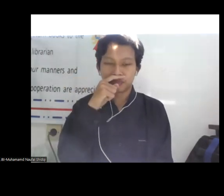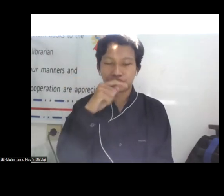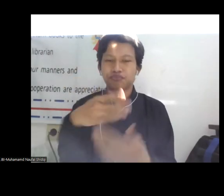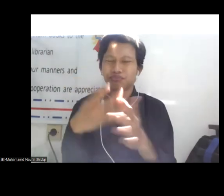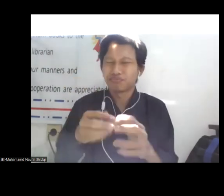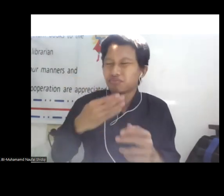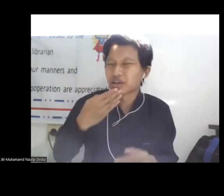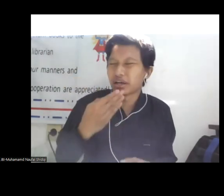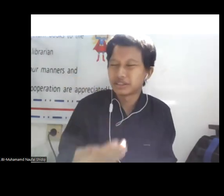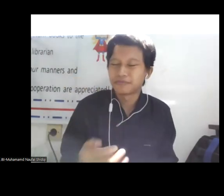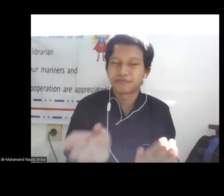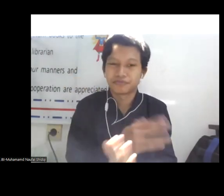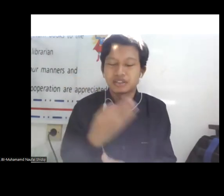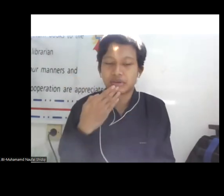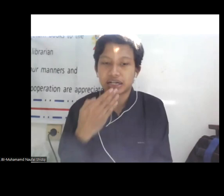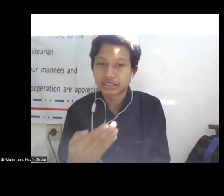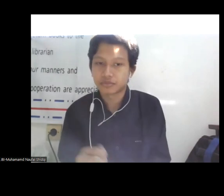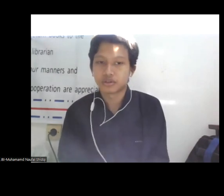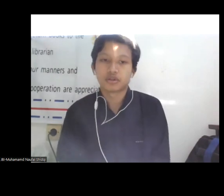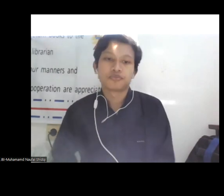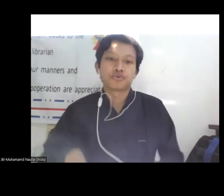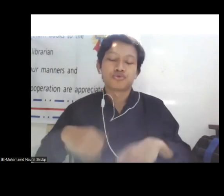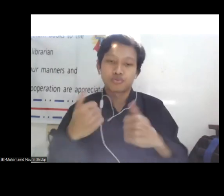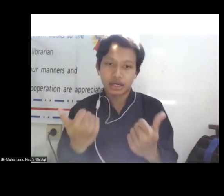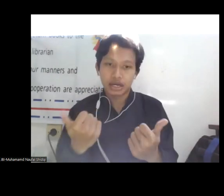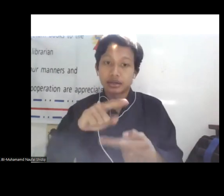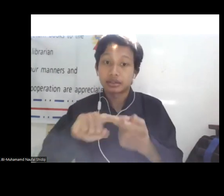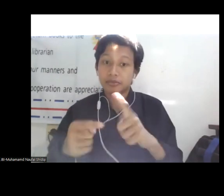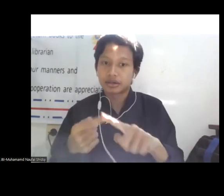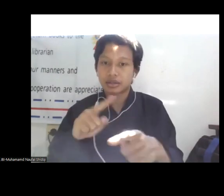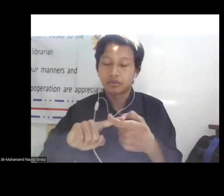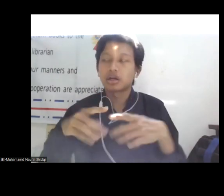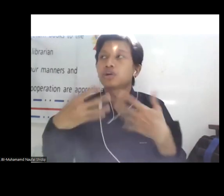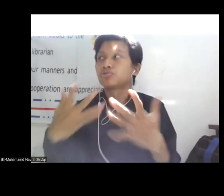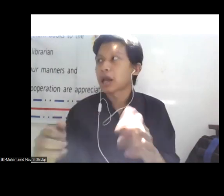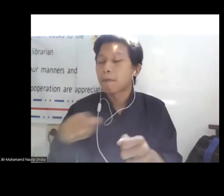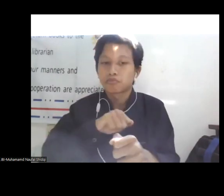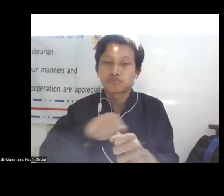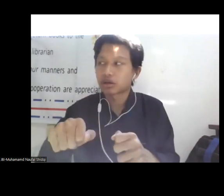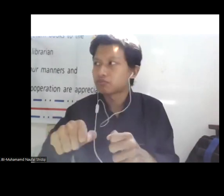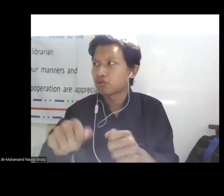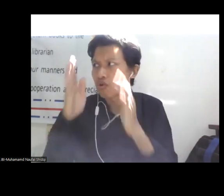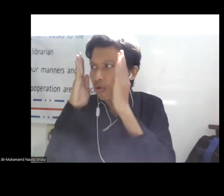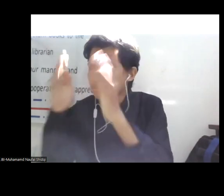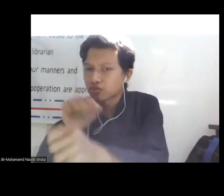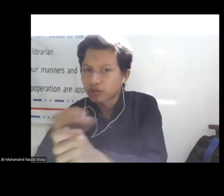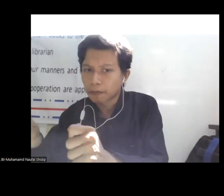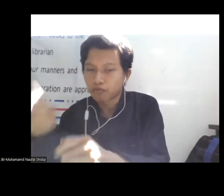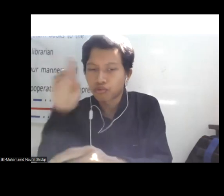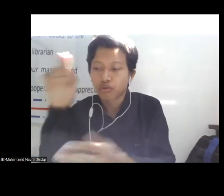lagi kepada rekan-rekan yang sudah mempersiapkan pelatihan ini